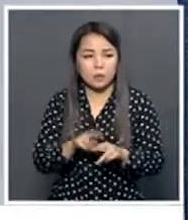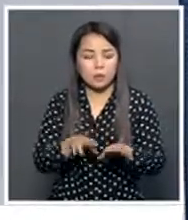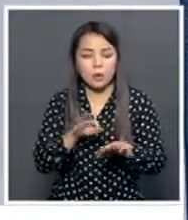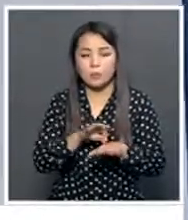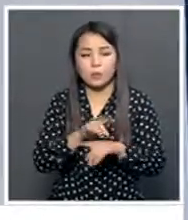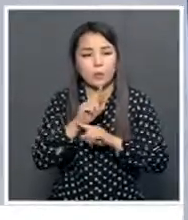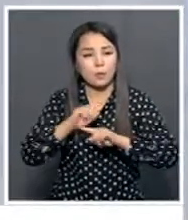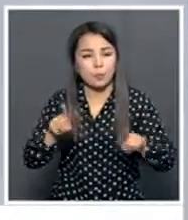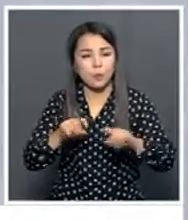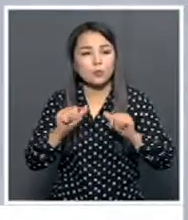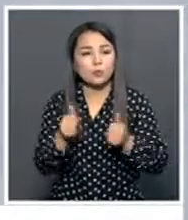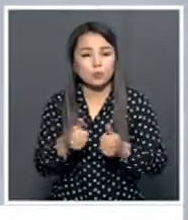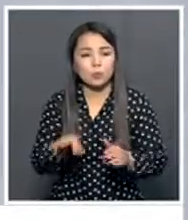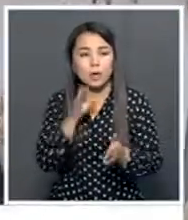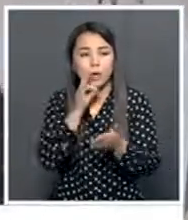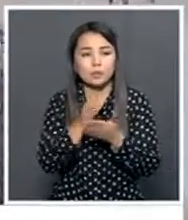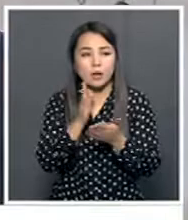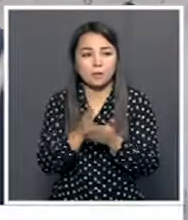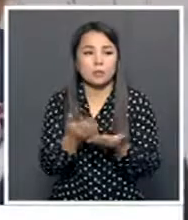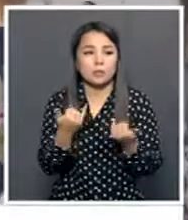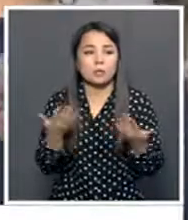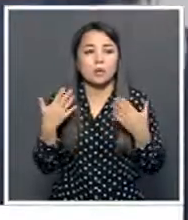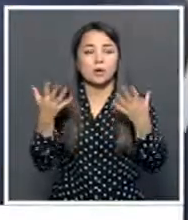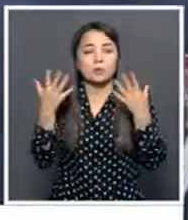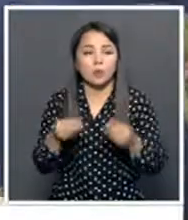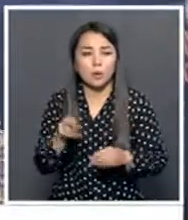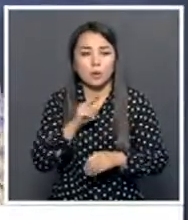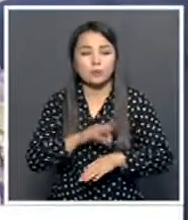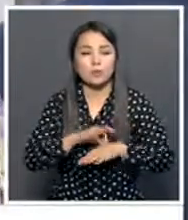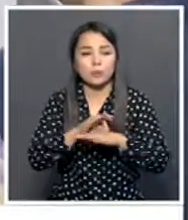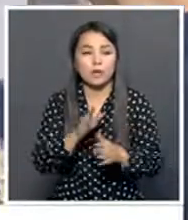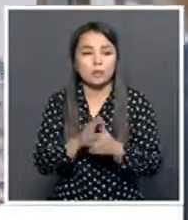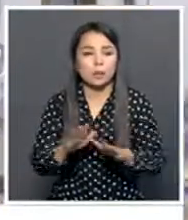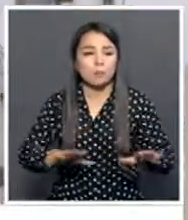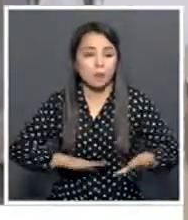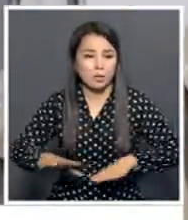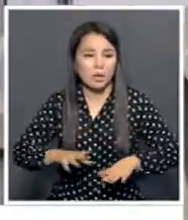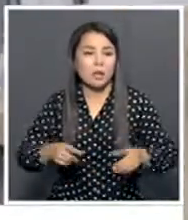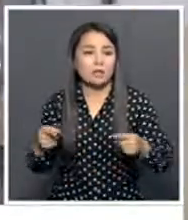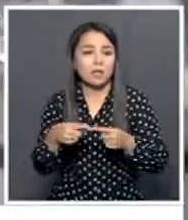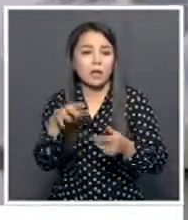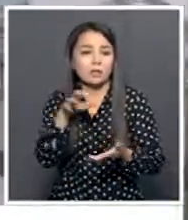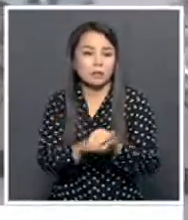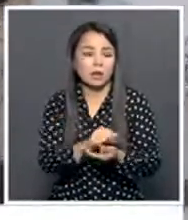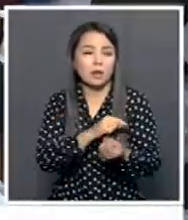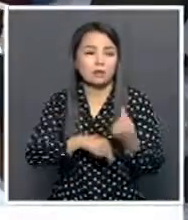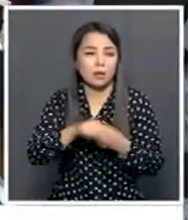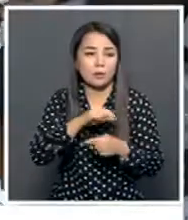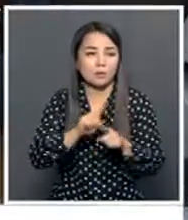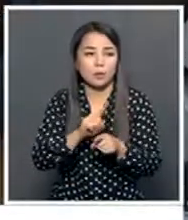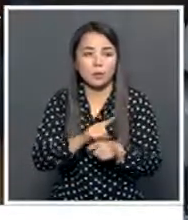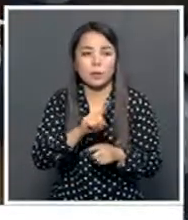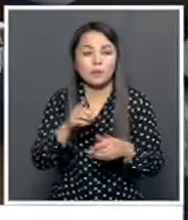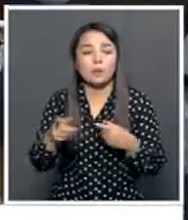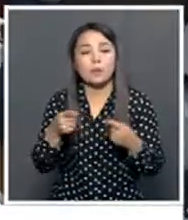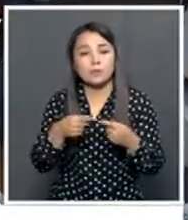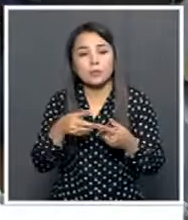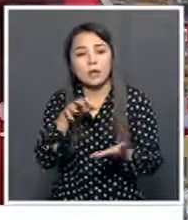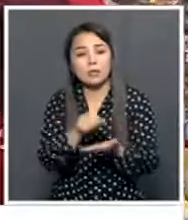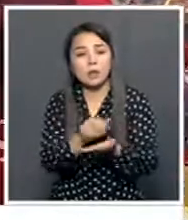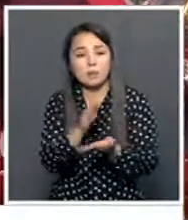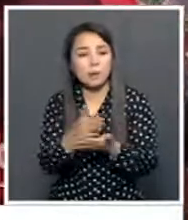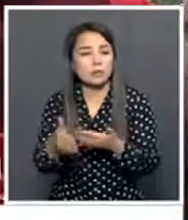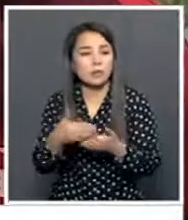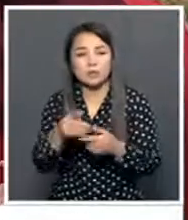орымайды. Ұйымдастырушылардың сөзінше демалыс күндері жұмыс істеген базарларда орынды жалғалушы кәсіпкерлер жазаға тартылмайды. Айыппұл басшылыққа